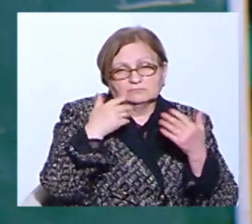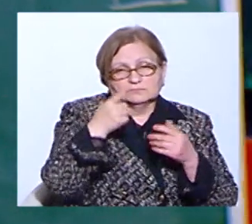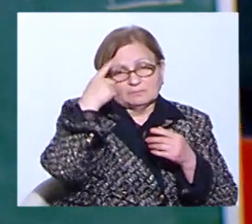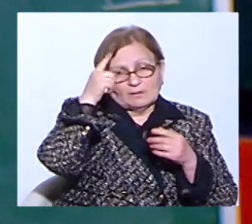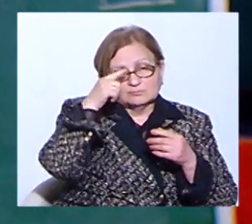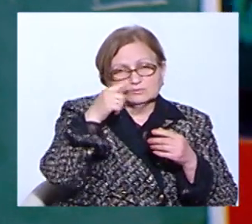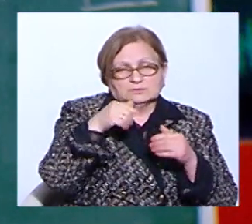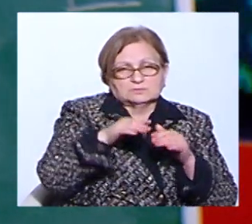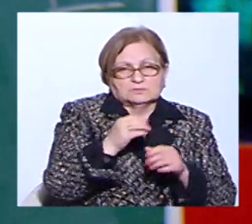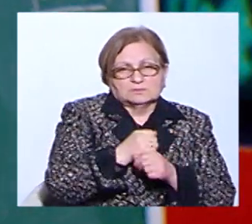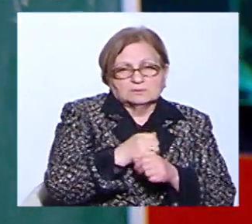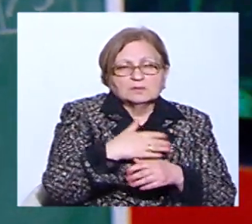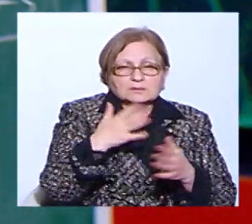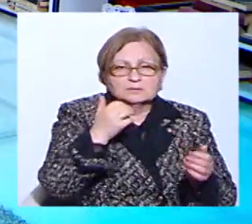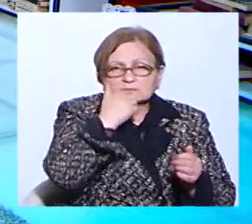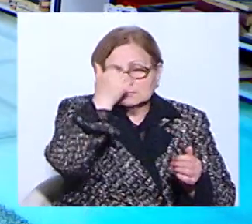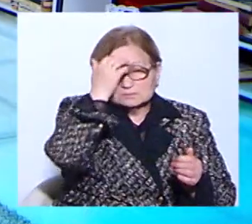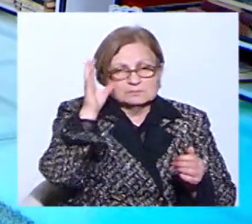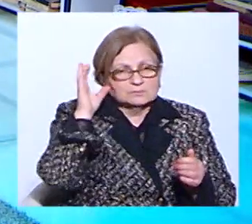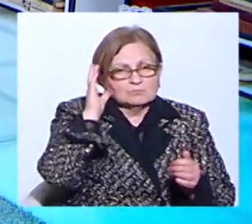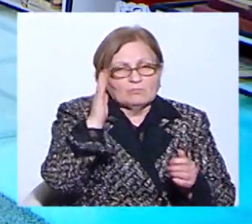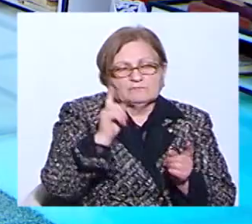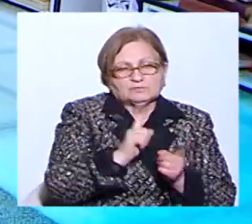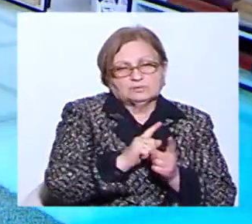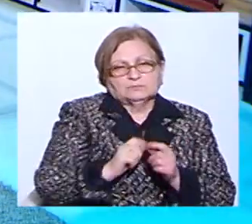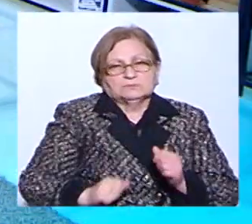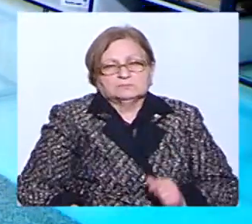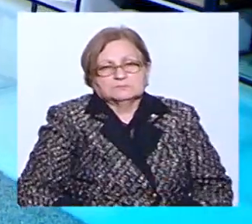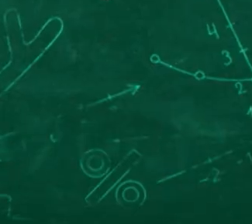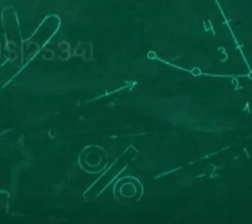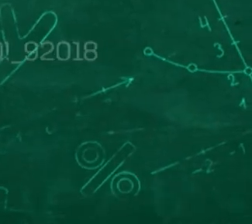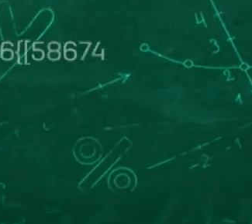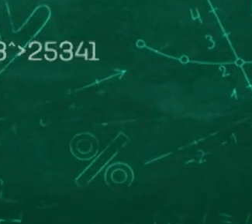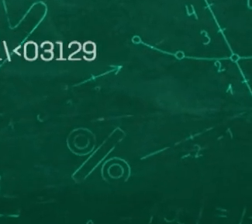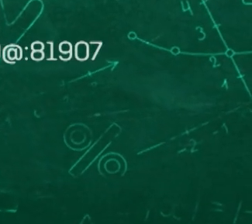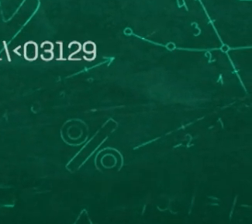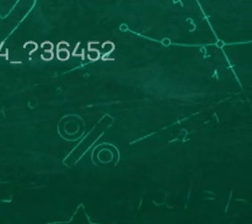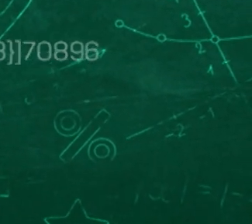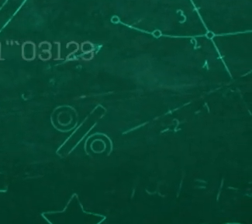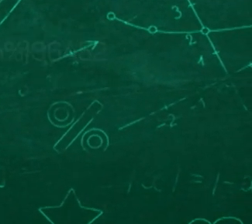დიდი მადლობა ყურადღებისთვის. მომავალ შეხვედრამდე.